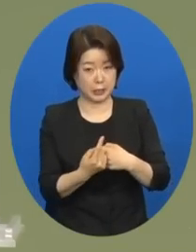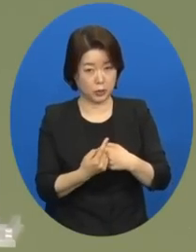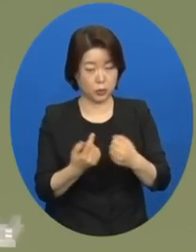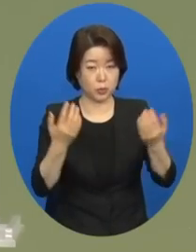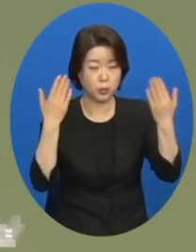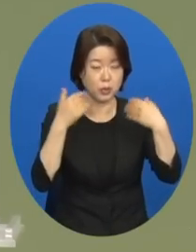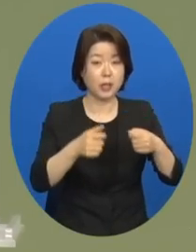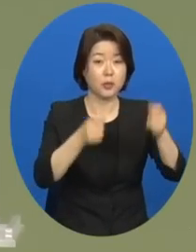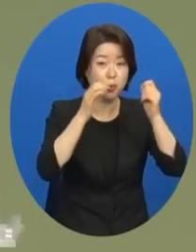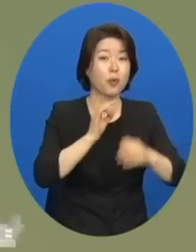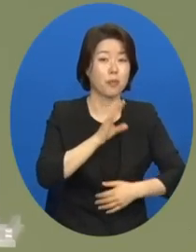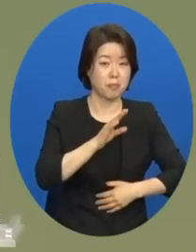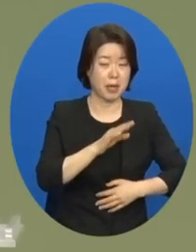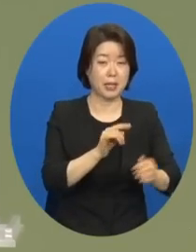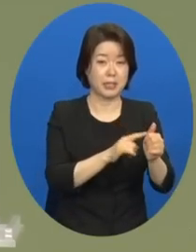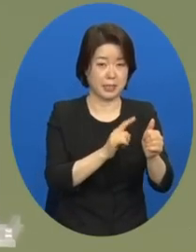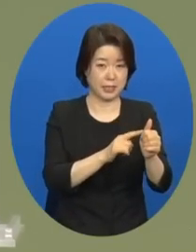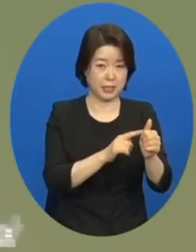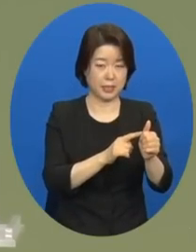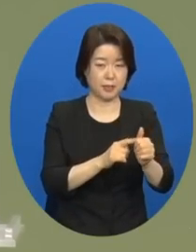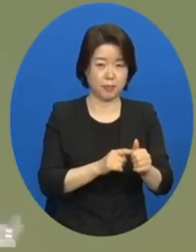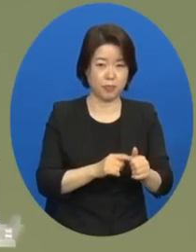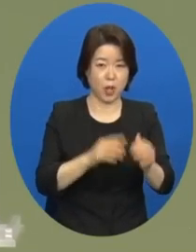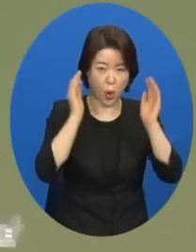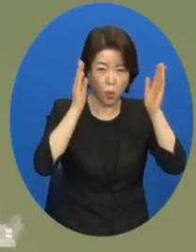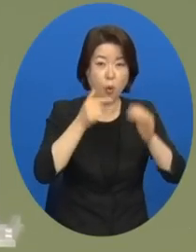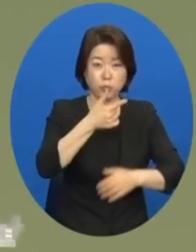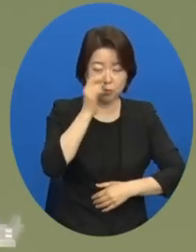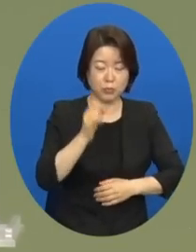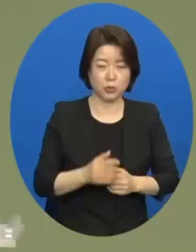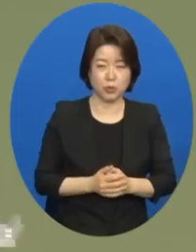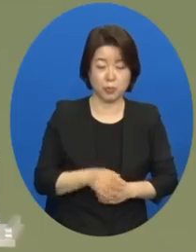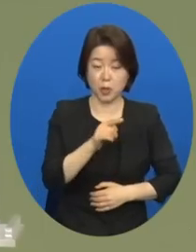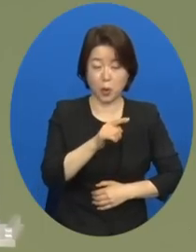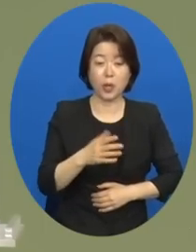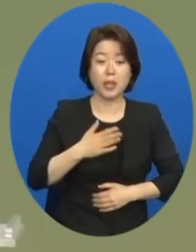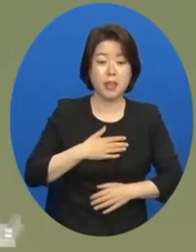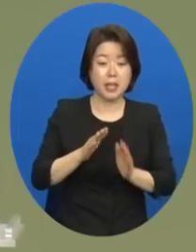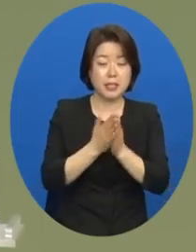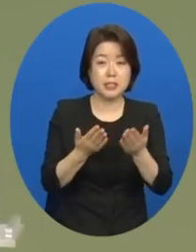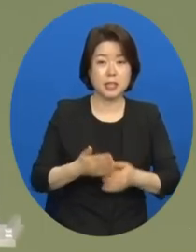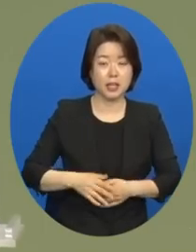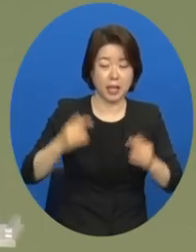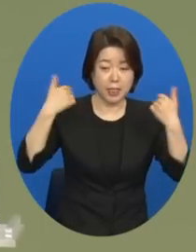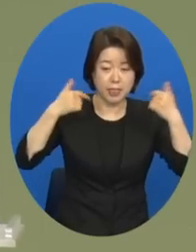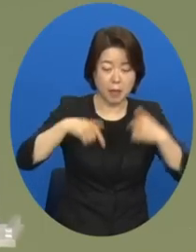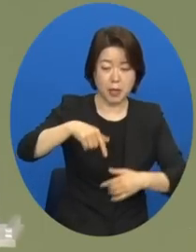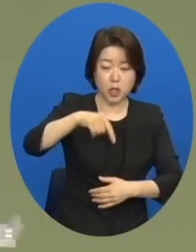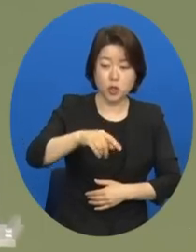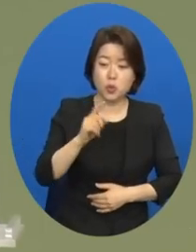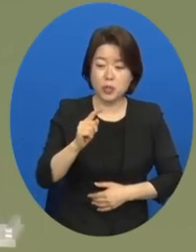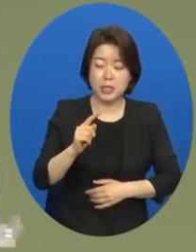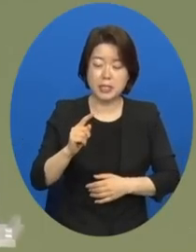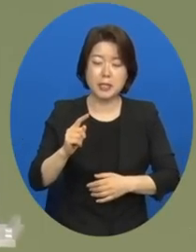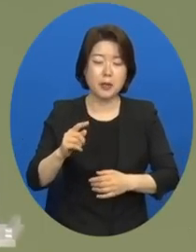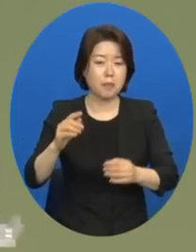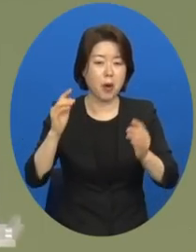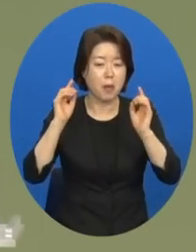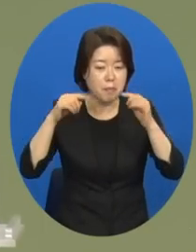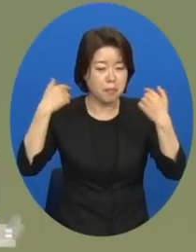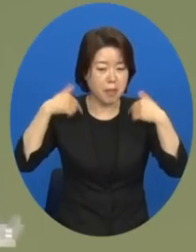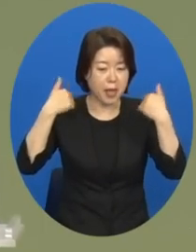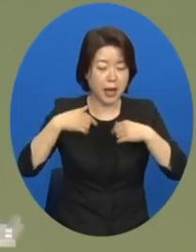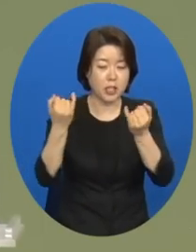초등학교만 나온 남편이에요 근데 거기 제 책 또 날마다 규태하는 여자를 집어 넣어 줬어요